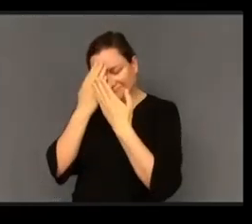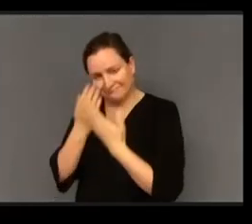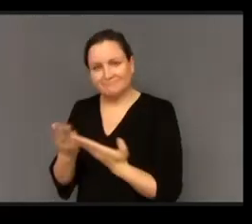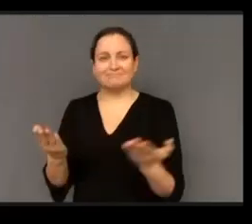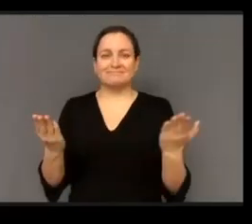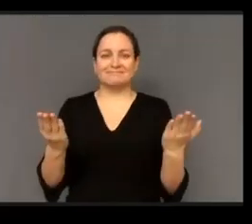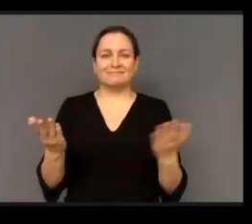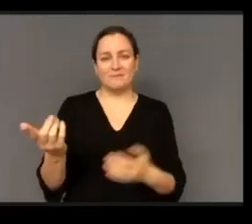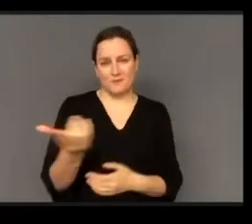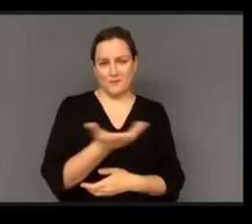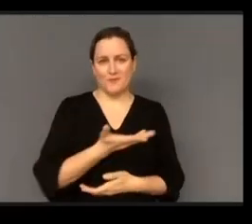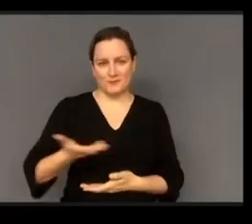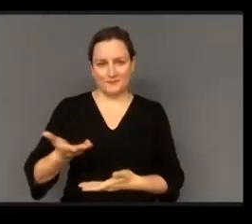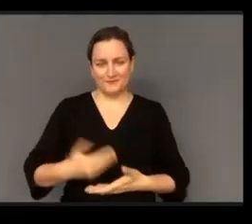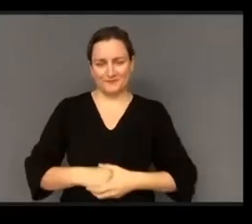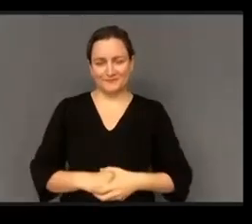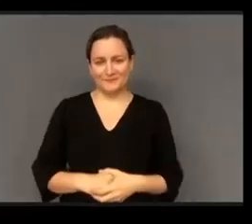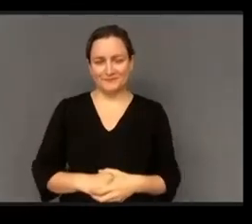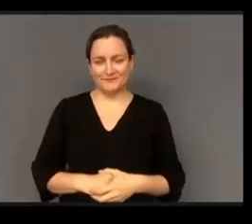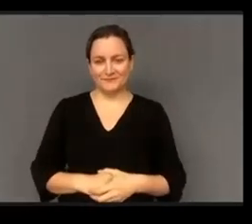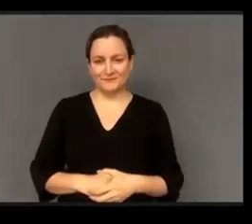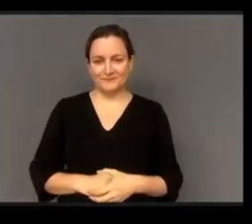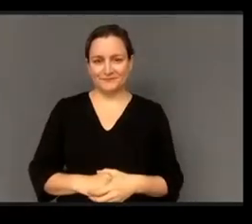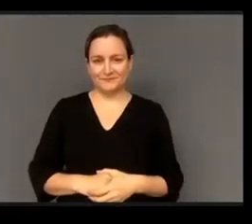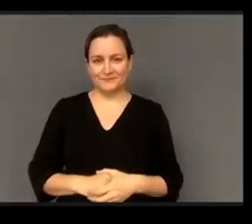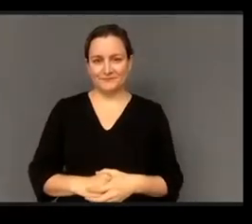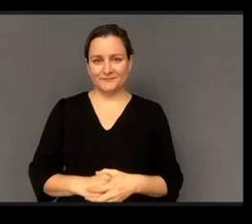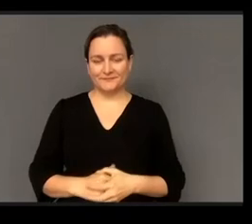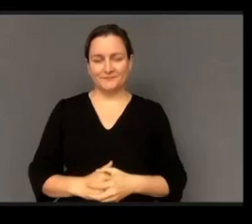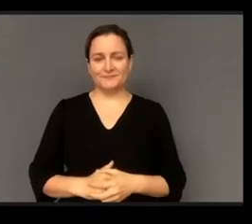各位表示敬意。